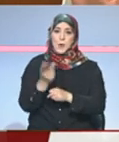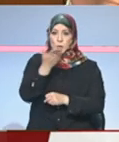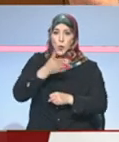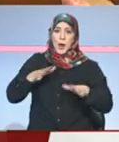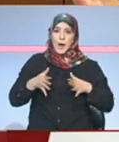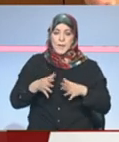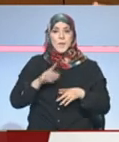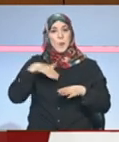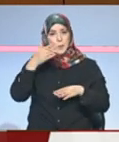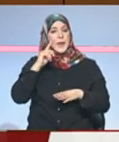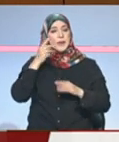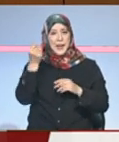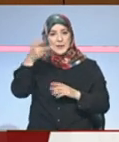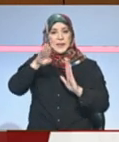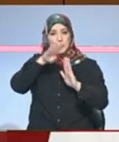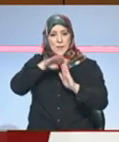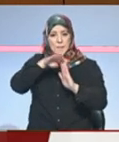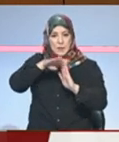العدد